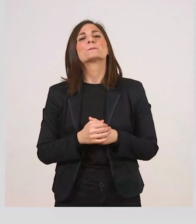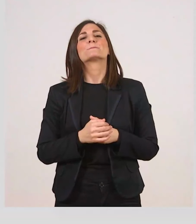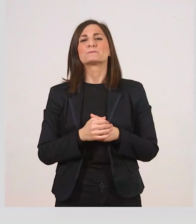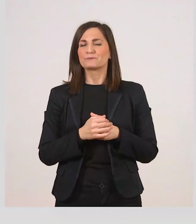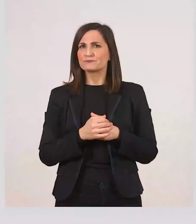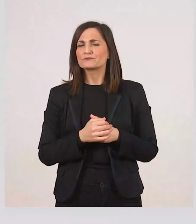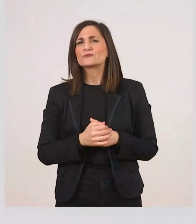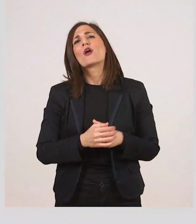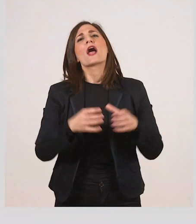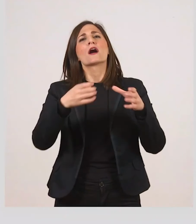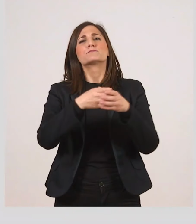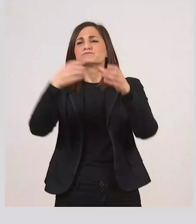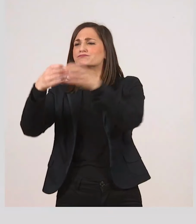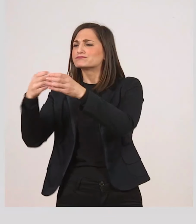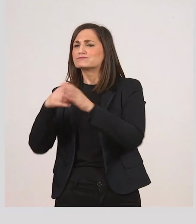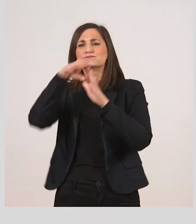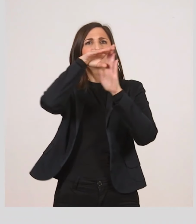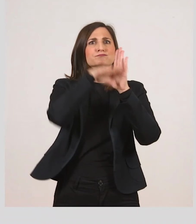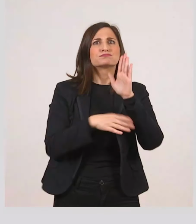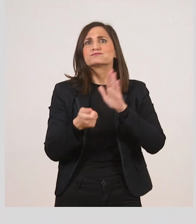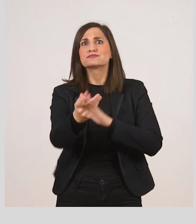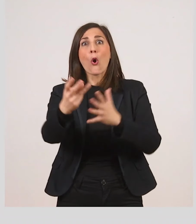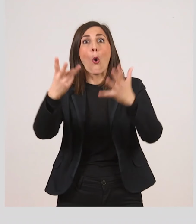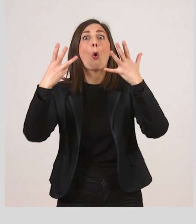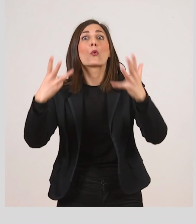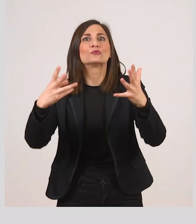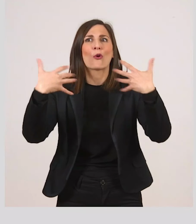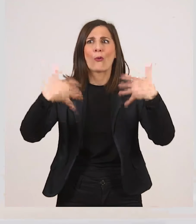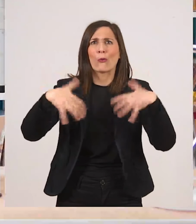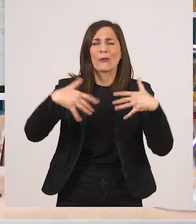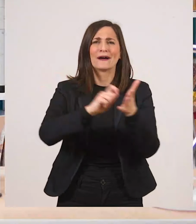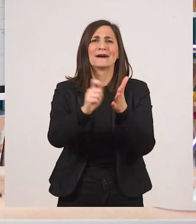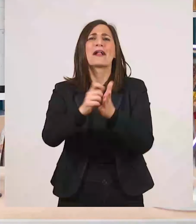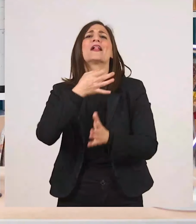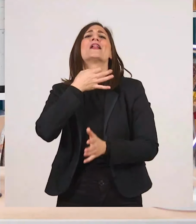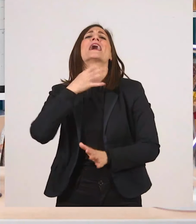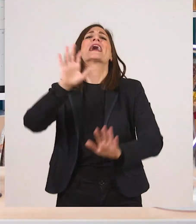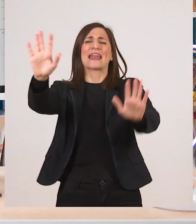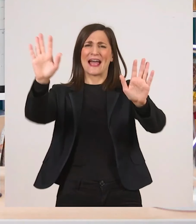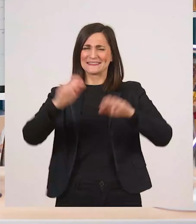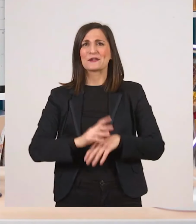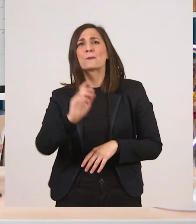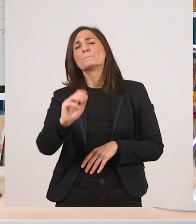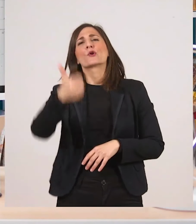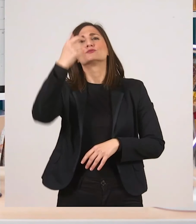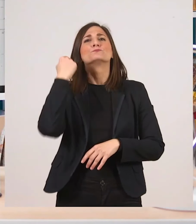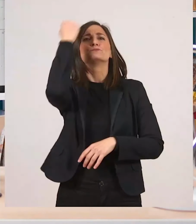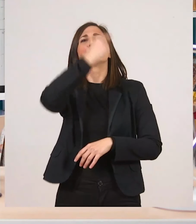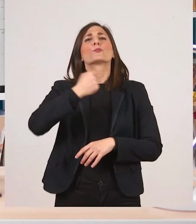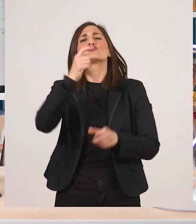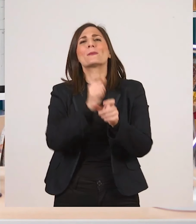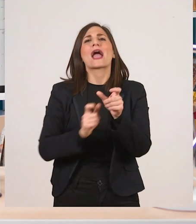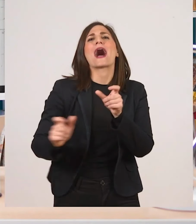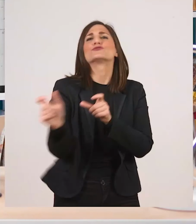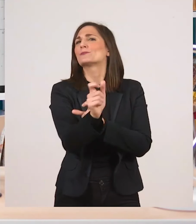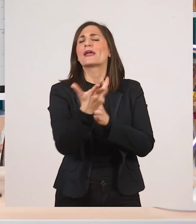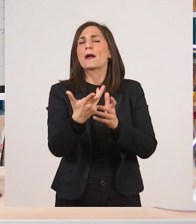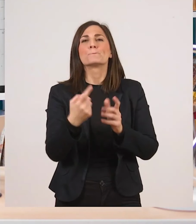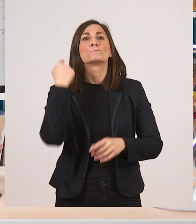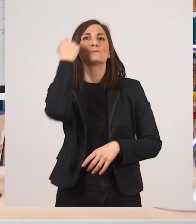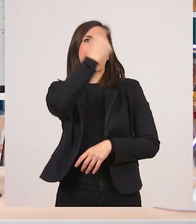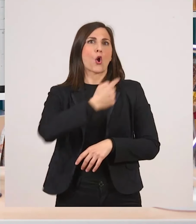Πάμε να δούμε τα είδη τους. Είναι 8. Αντέχετε, δεν χρειάζεται να γράφετε. 1. Προσωπικές αντωνυμίες. Μου δείχνουν το